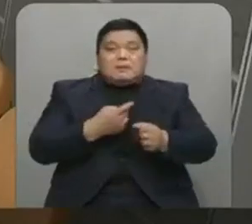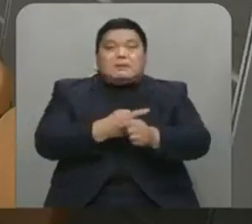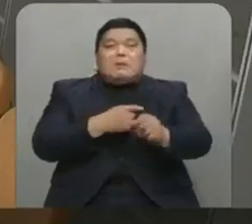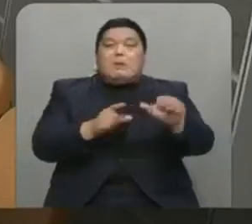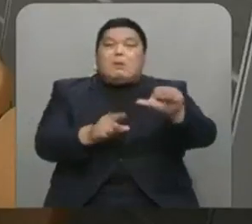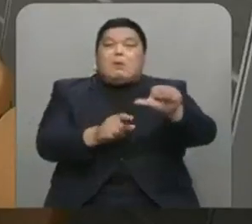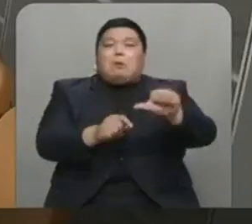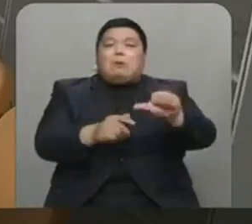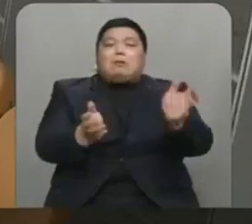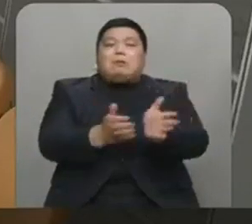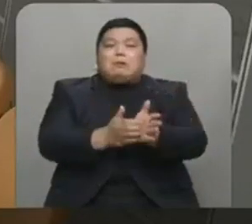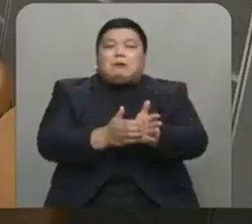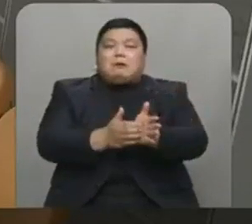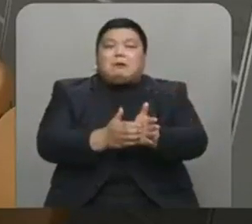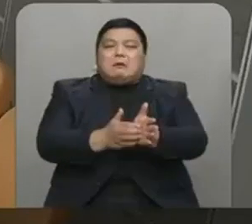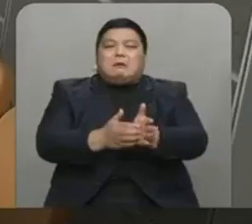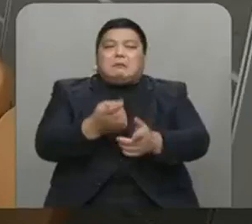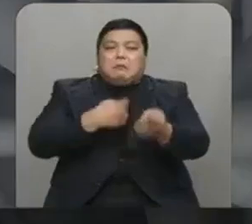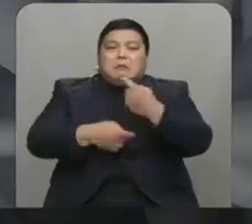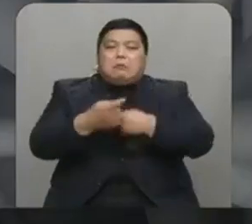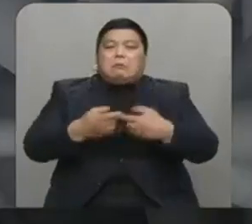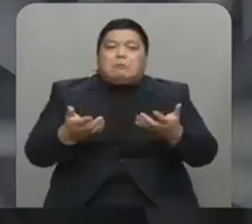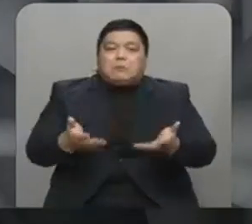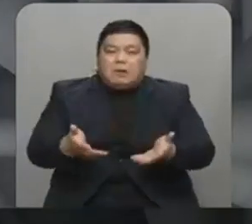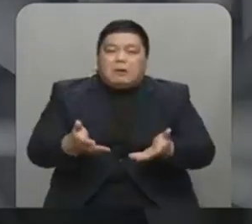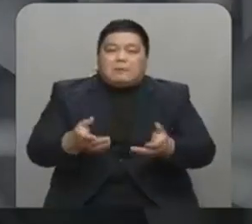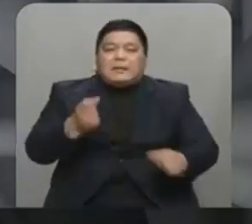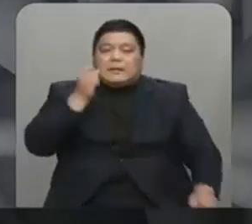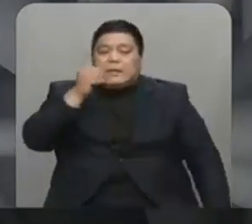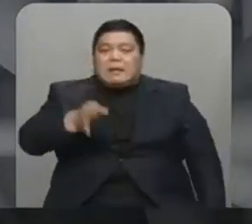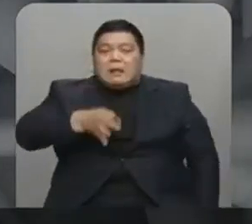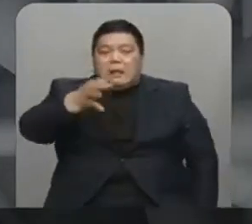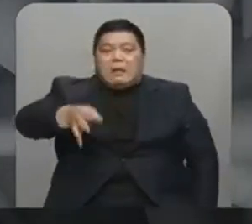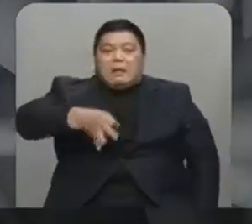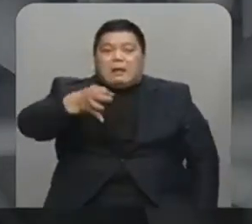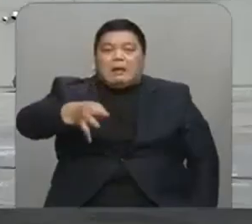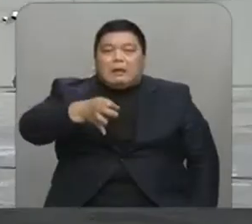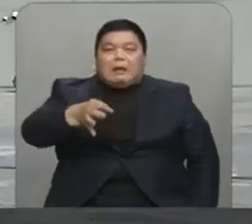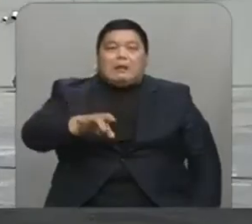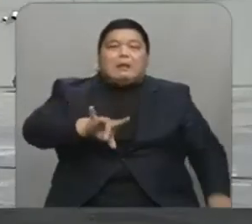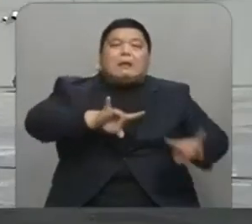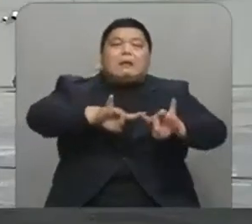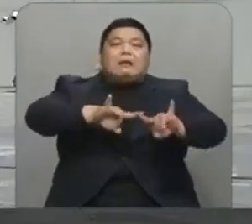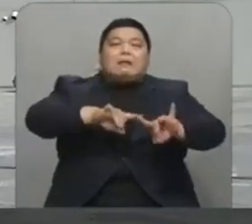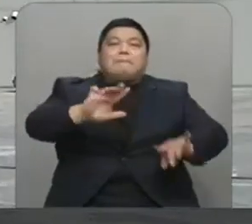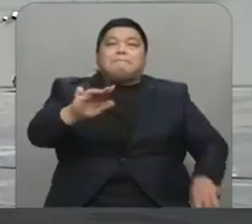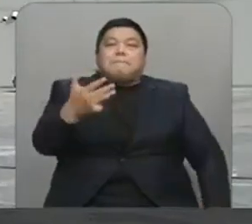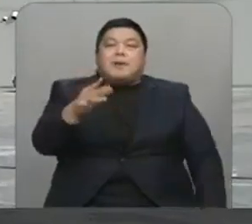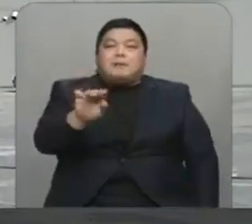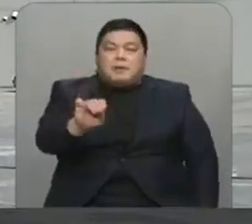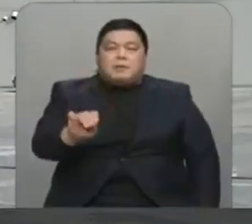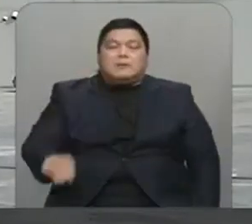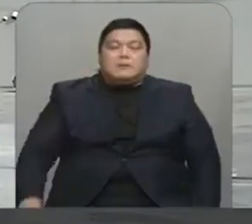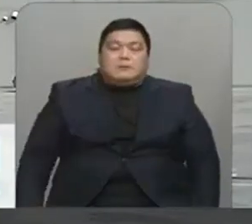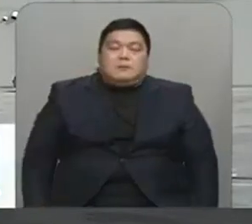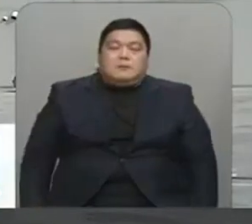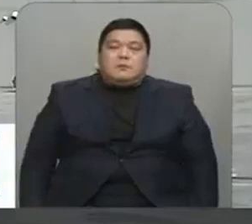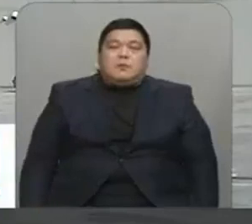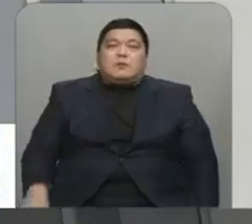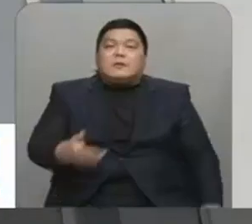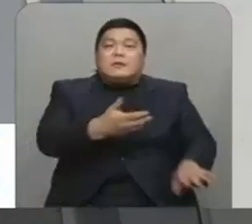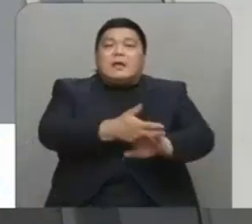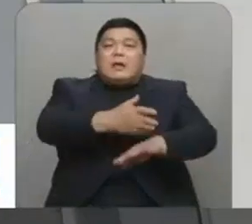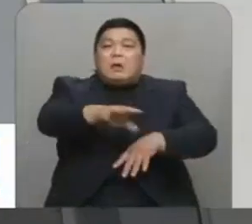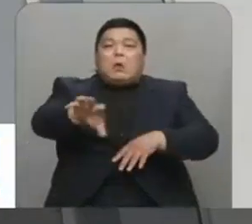없습니다 운영 수입이 거의 없는데도 매달 전기요금은 800만 원에 이릅니다 이 같은 사정은 다른